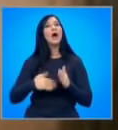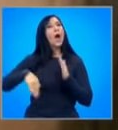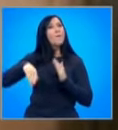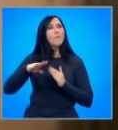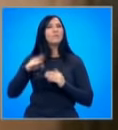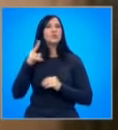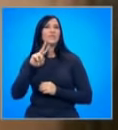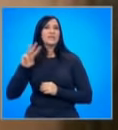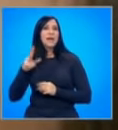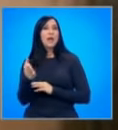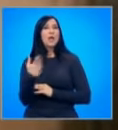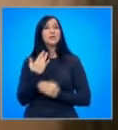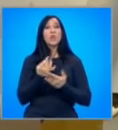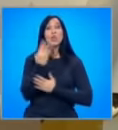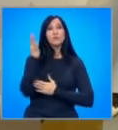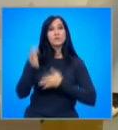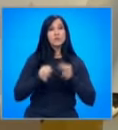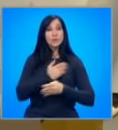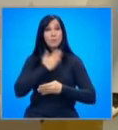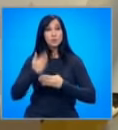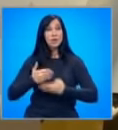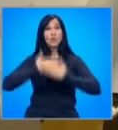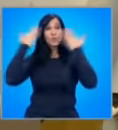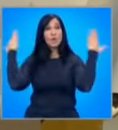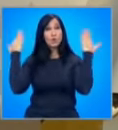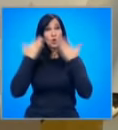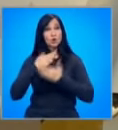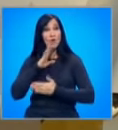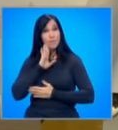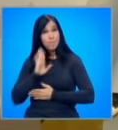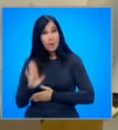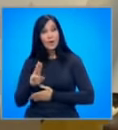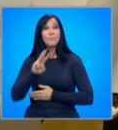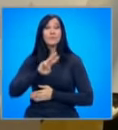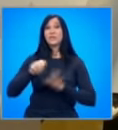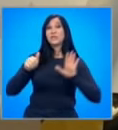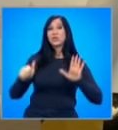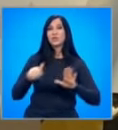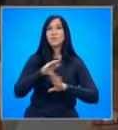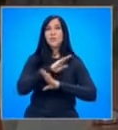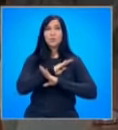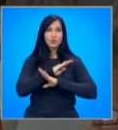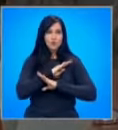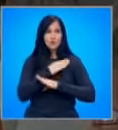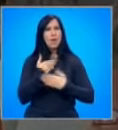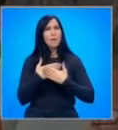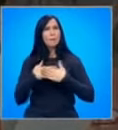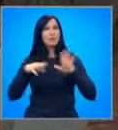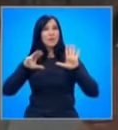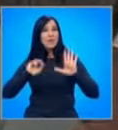от 23 000 са новозаразените за последното денонощие в Белгия. 36 са починалите.